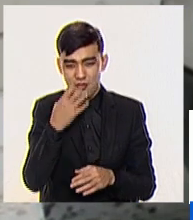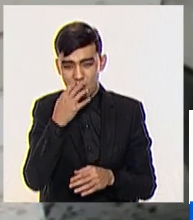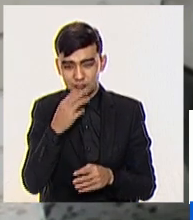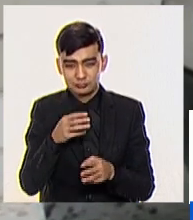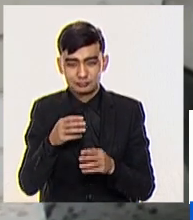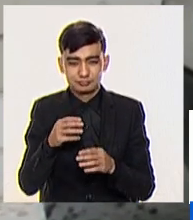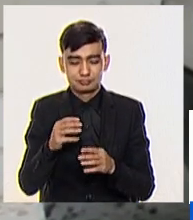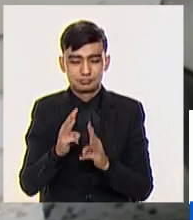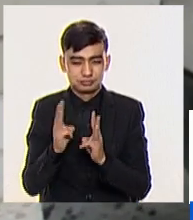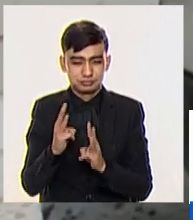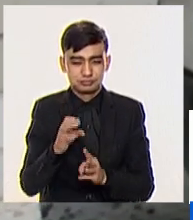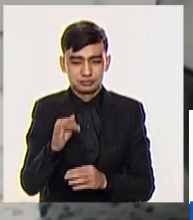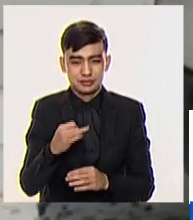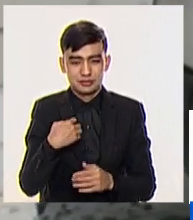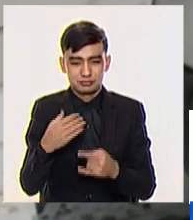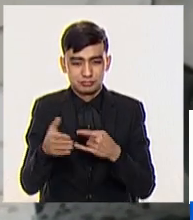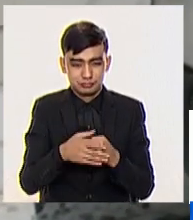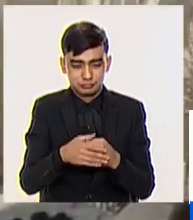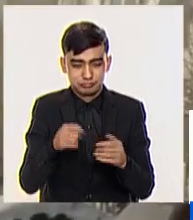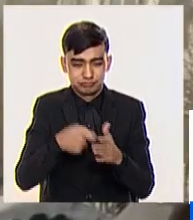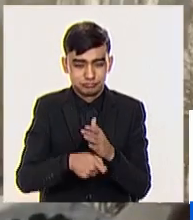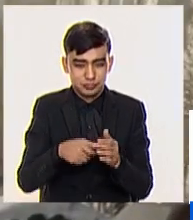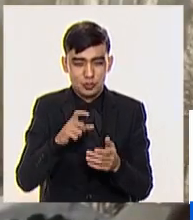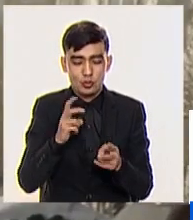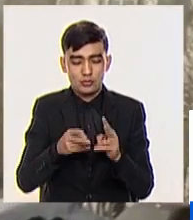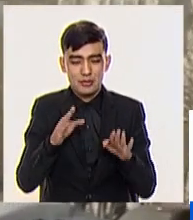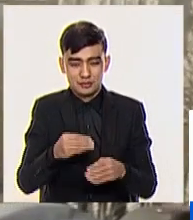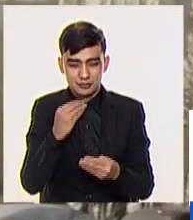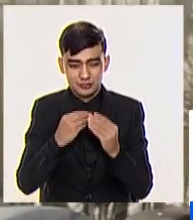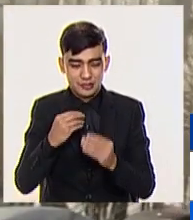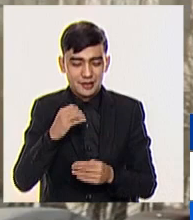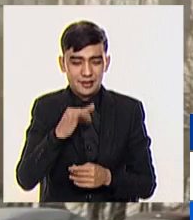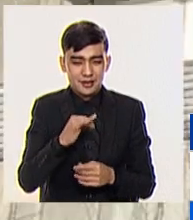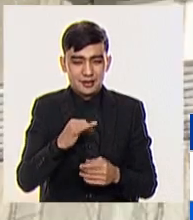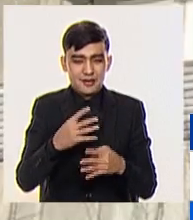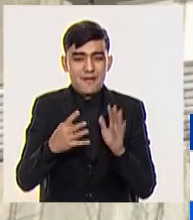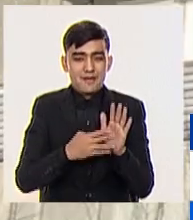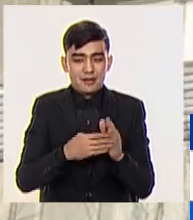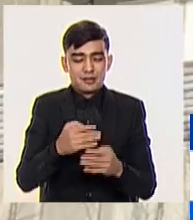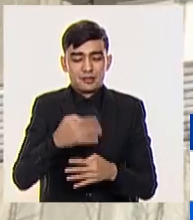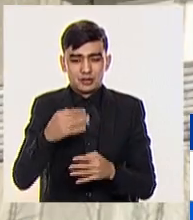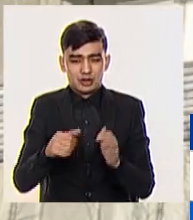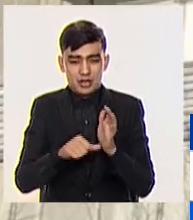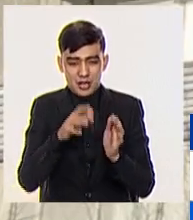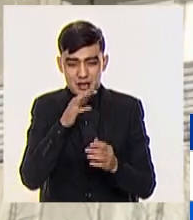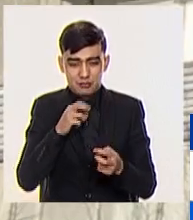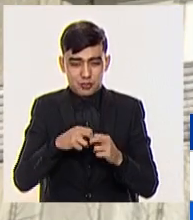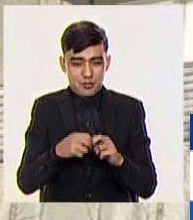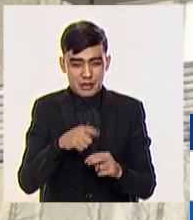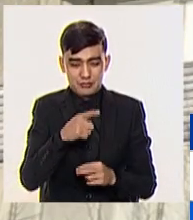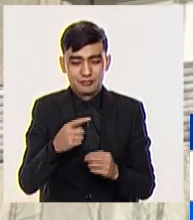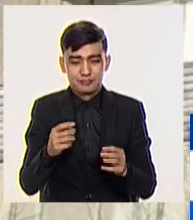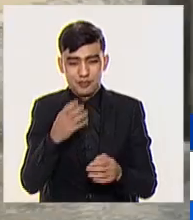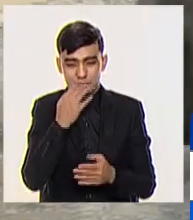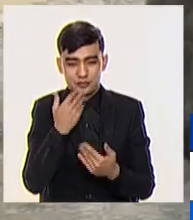тамағымыз ішеміз. Қосып қойып, есігіміз жауып ап кухняны. Мына тоғыз қабатты тұрғын үйдегі жылудың жыры 6 жылдан бері жалғасып келеді. Жаңа жылдың